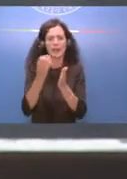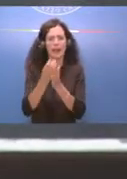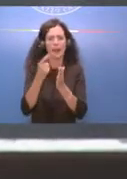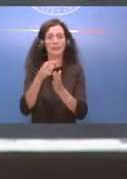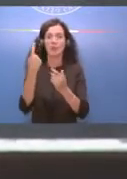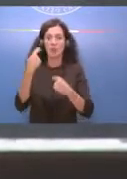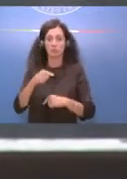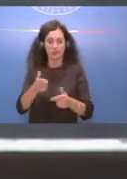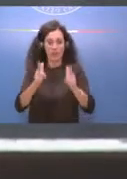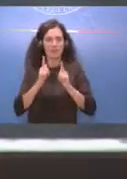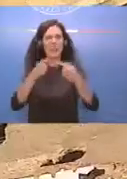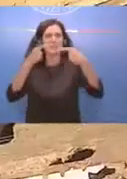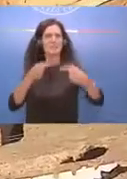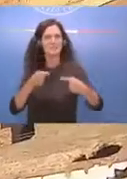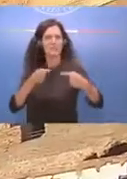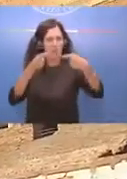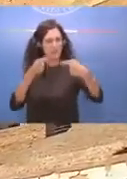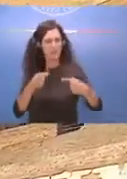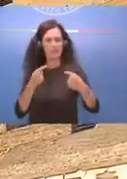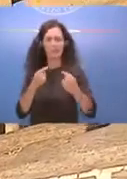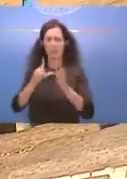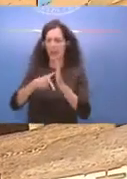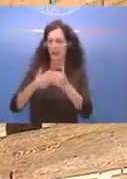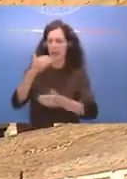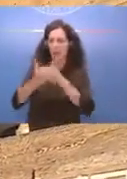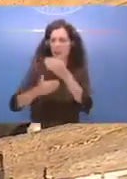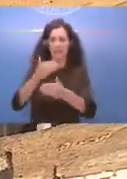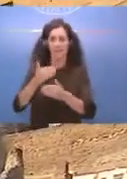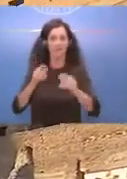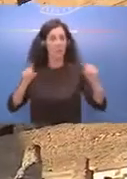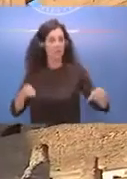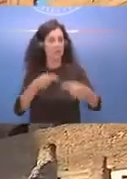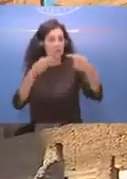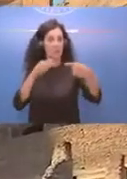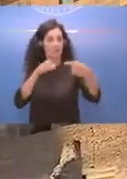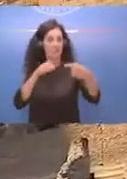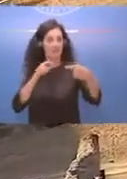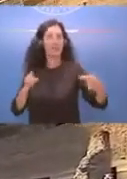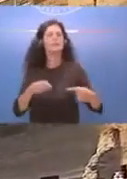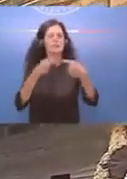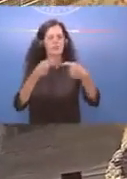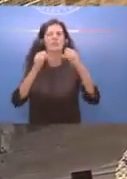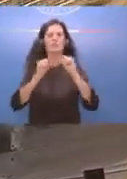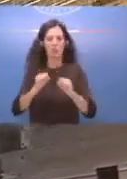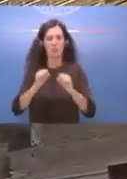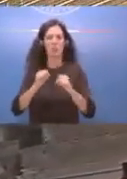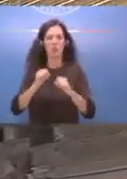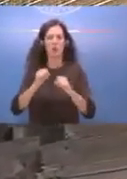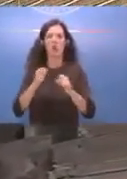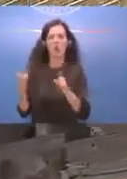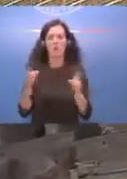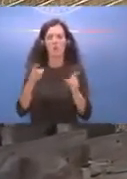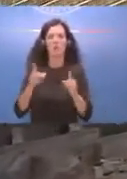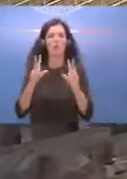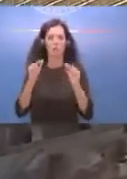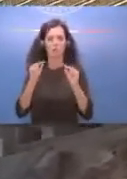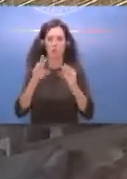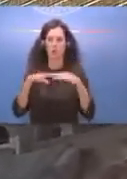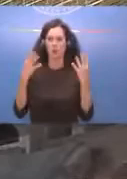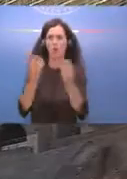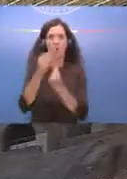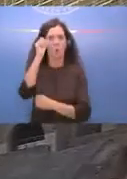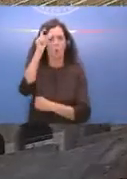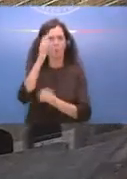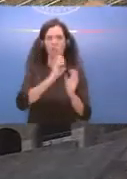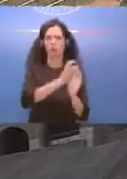definiscono il nostro tempo sfide che possono essere affrontate solo attraverso una nuova stagione di multe realismo e di cooperazione tra i